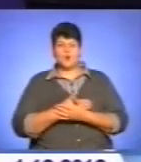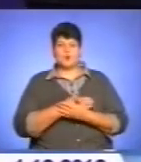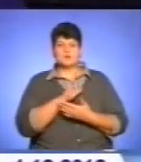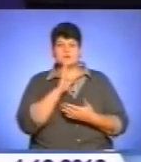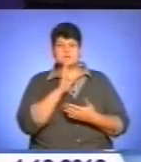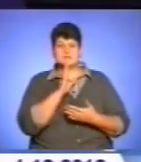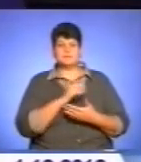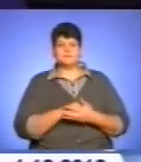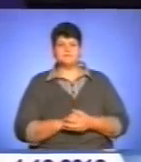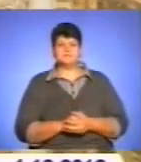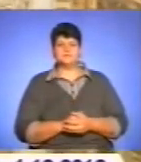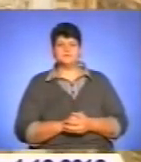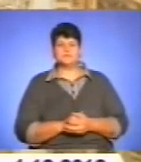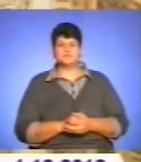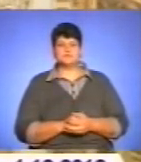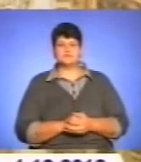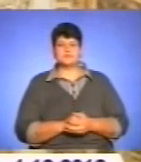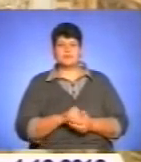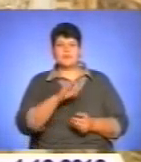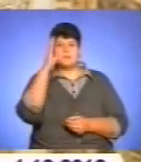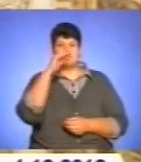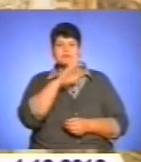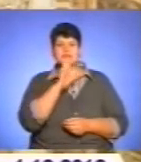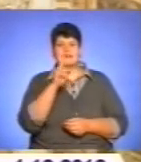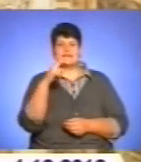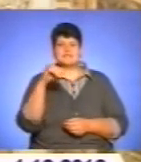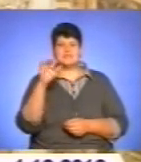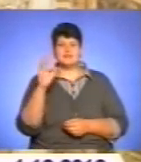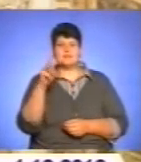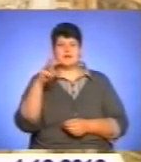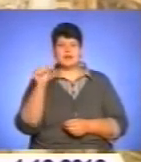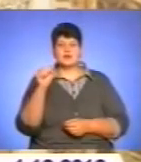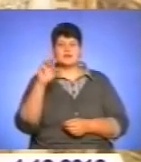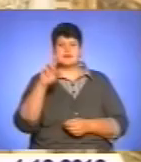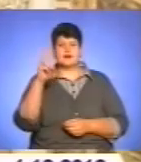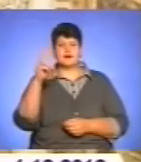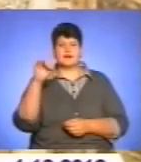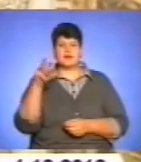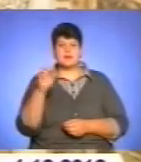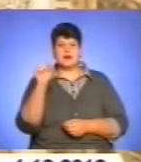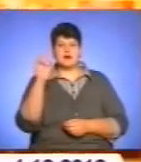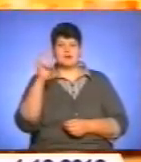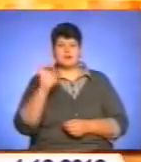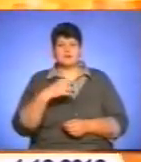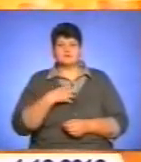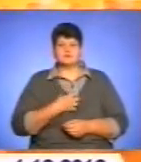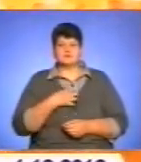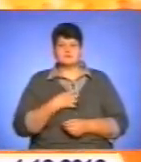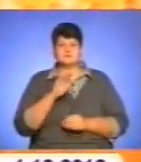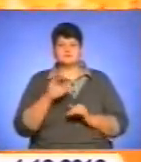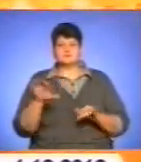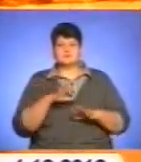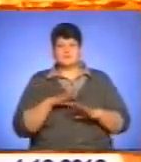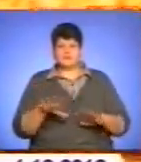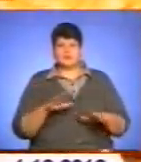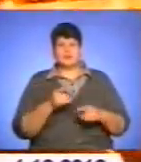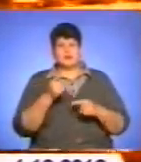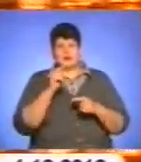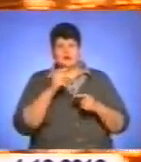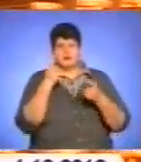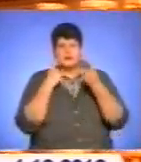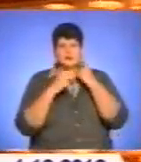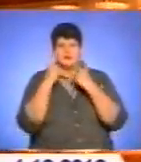сюжеті. Батьки Діви Марії, праведні Йоаким і Анна, будучи бездітними, сумували. Не раз гірко плачучи молилися